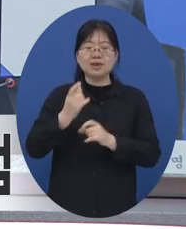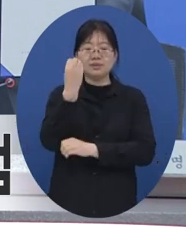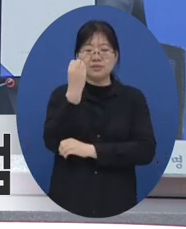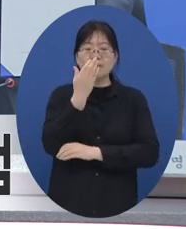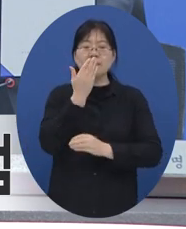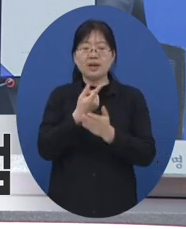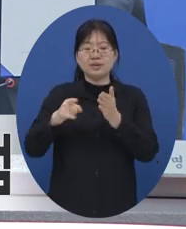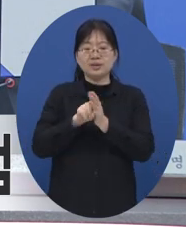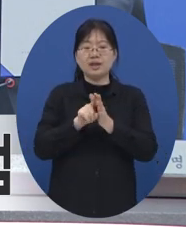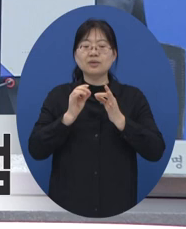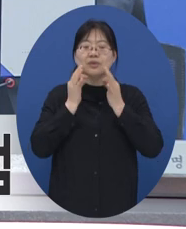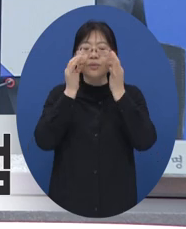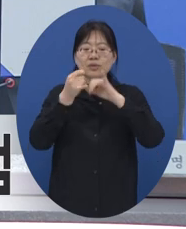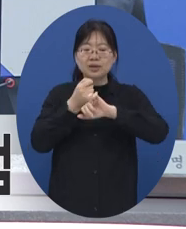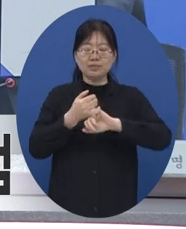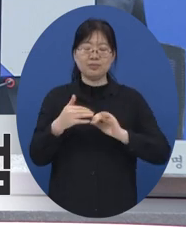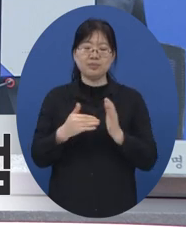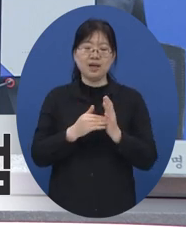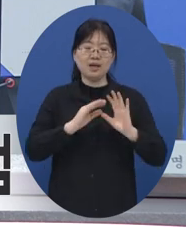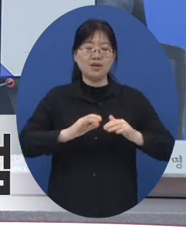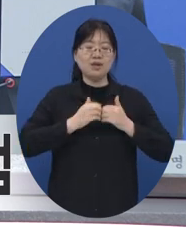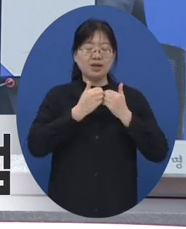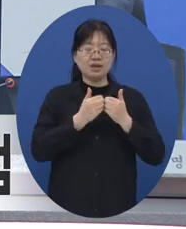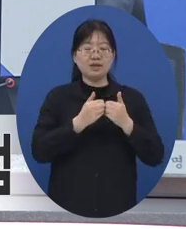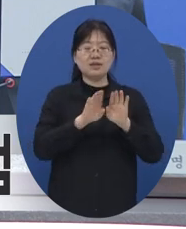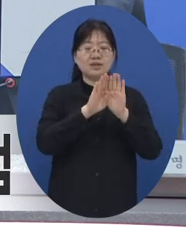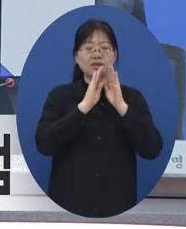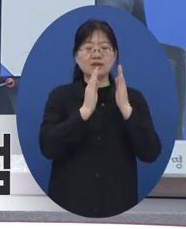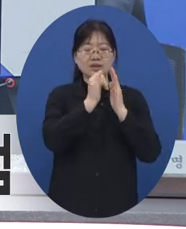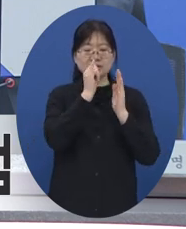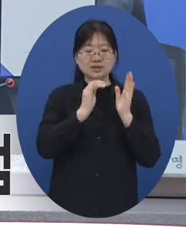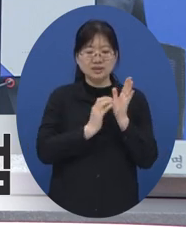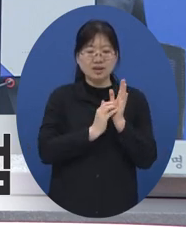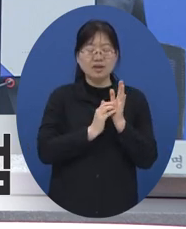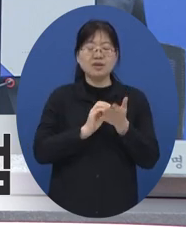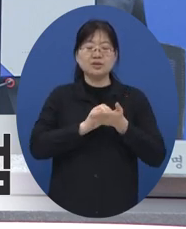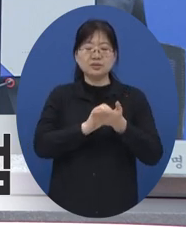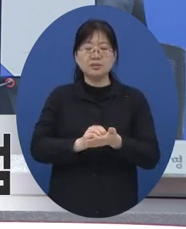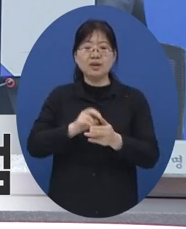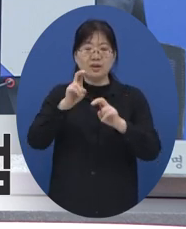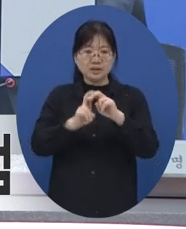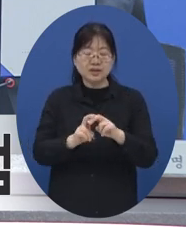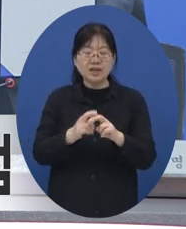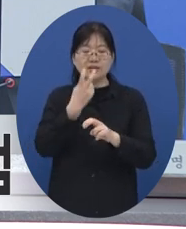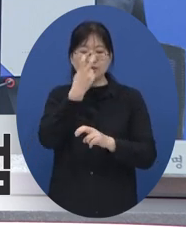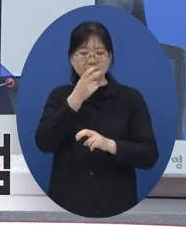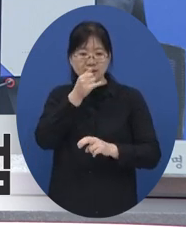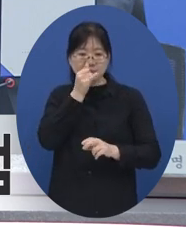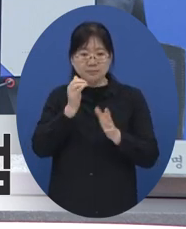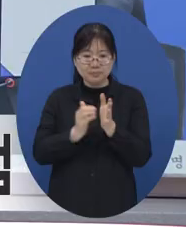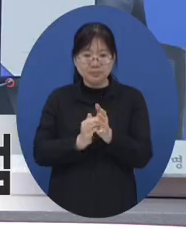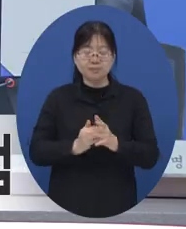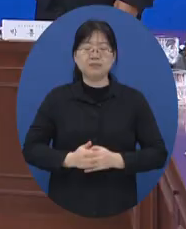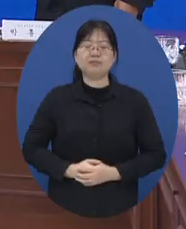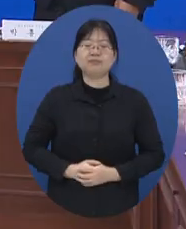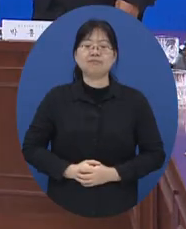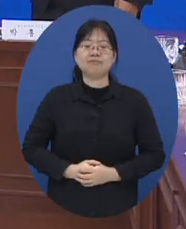있도록 함께 노력하기로 했습니다. 국회에서 열린 수도권 공정경제협의체 출범 현장 취재했습니다.